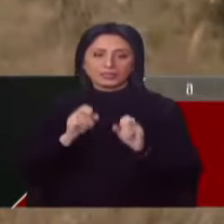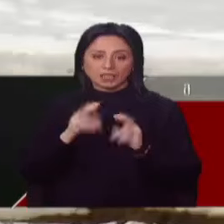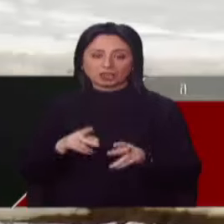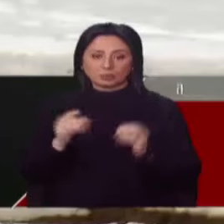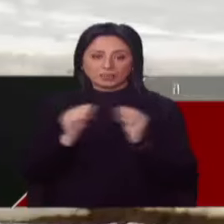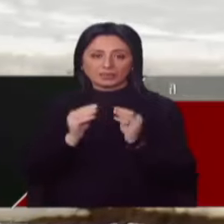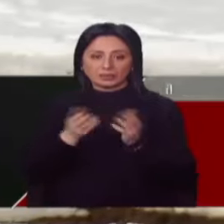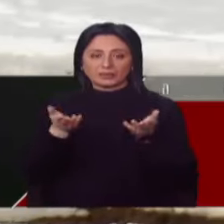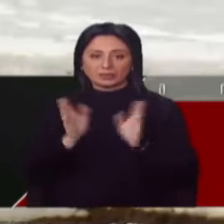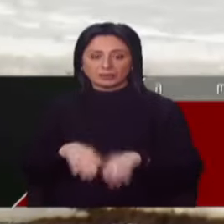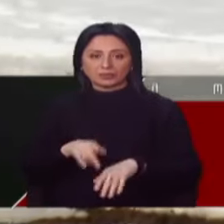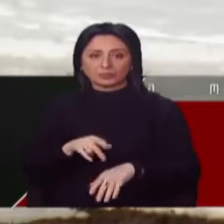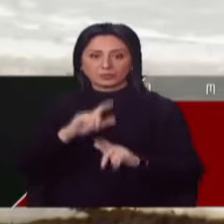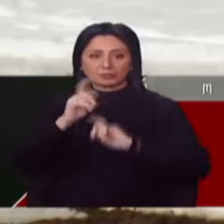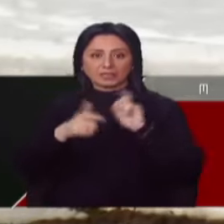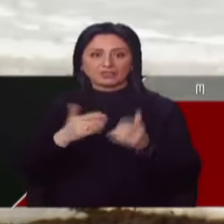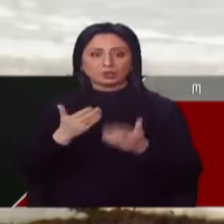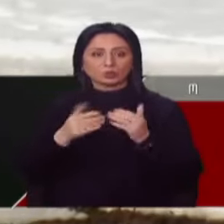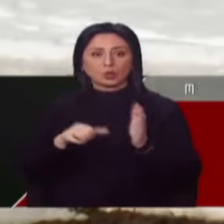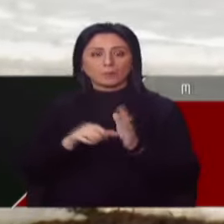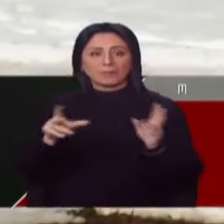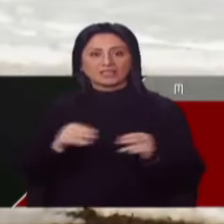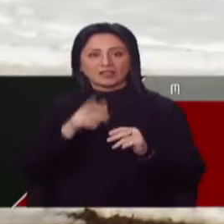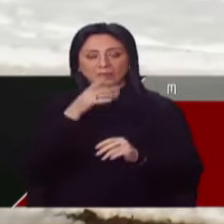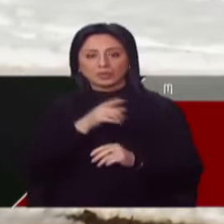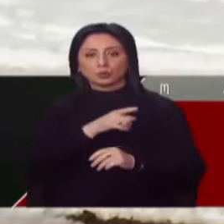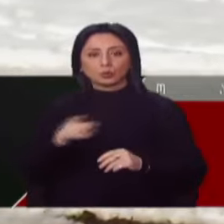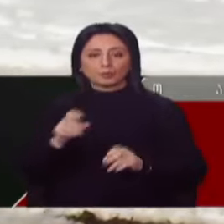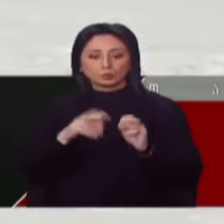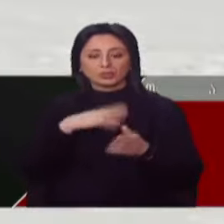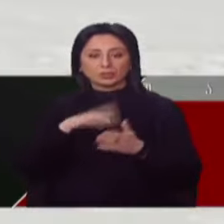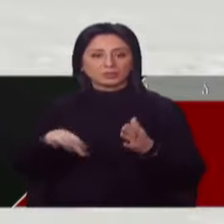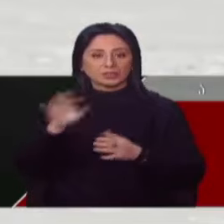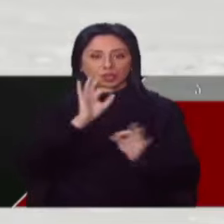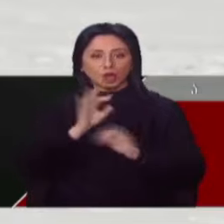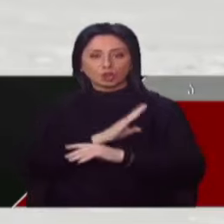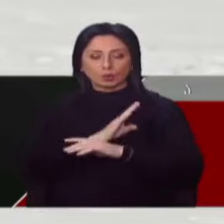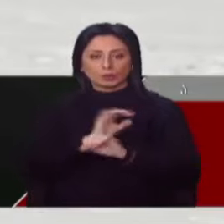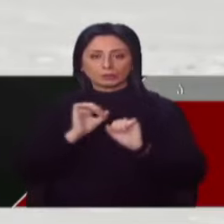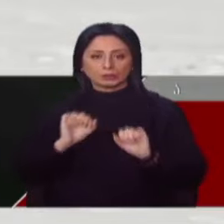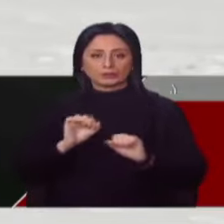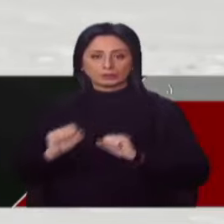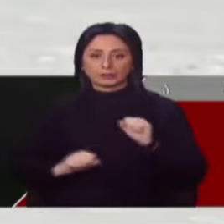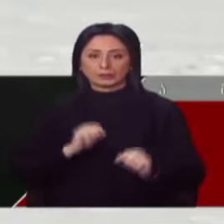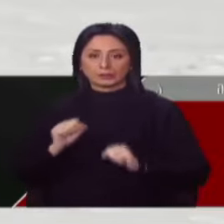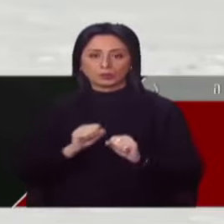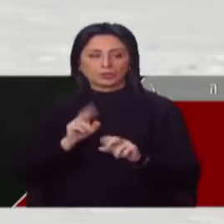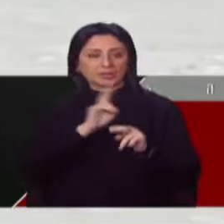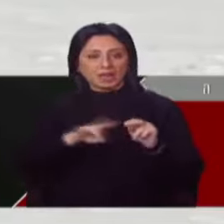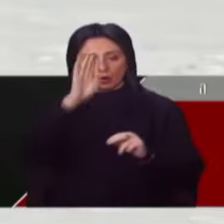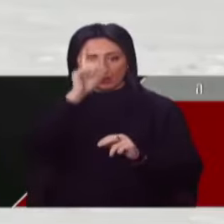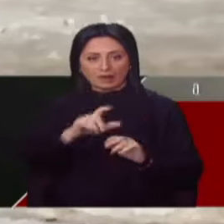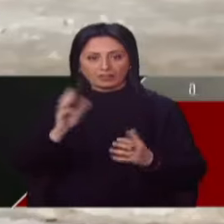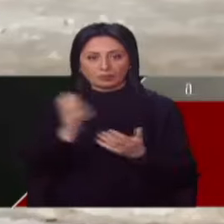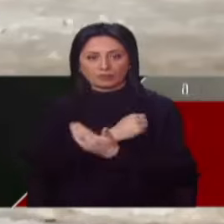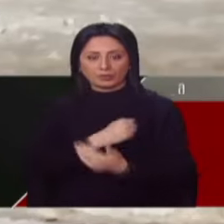საშიშროება ისე რჩება მთაში თუმცა მაშველები ამ დრომდე უსაფრთხოების ყველა ნორმის დაცვით ცდილობენ დაკარგული